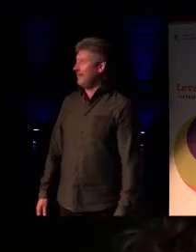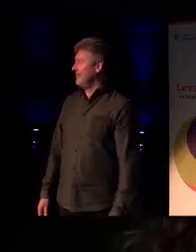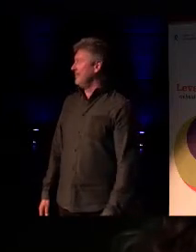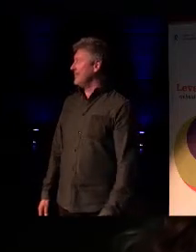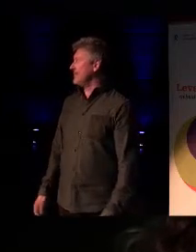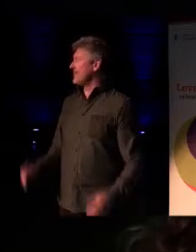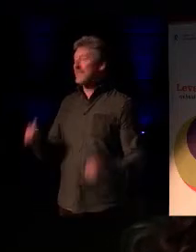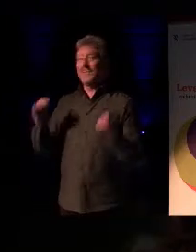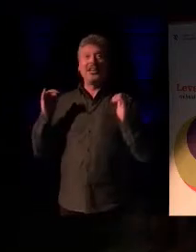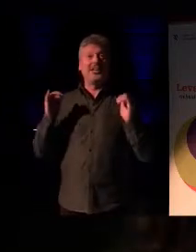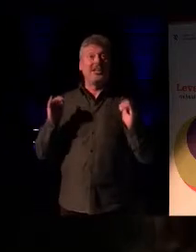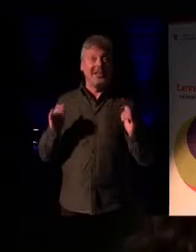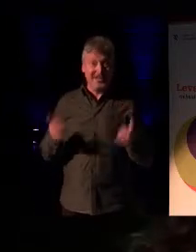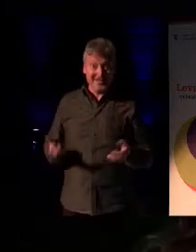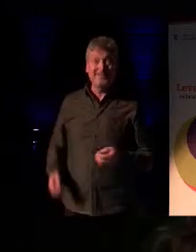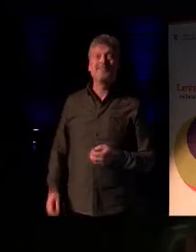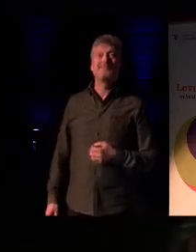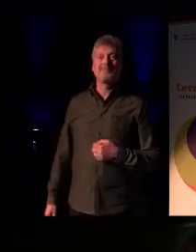Ja,